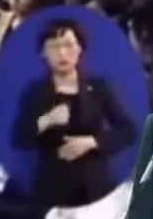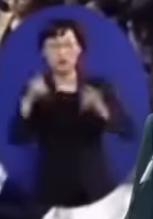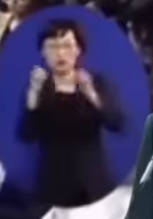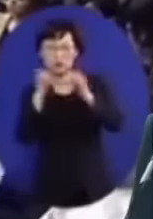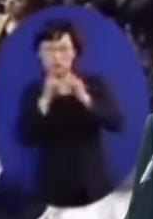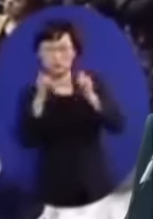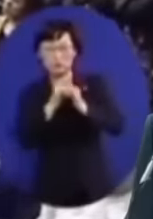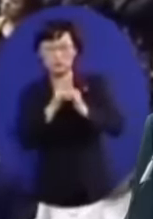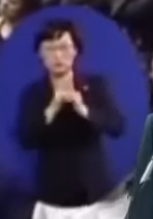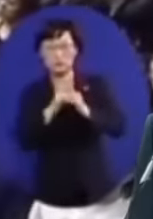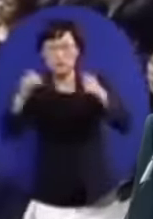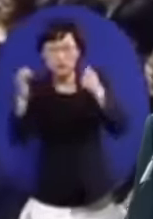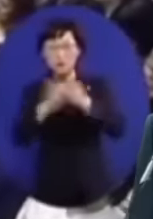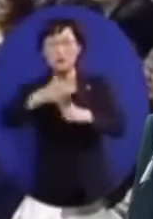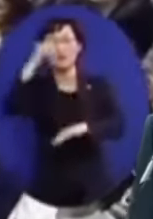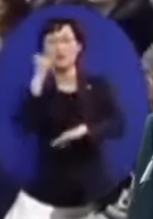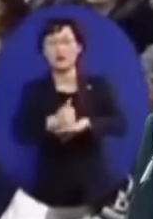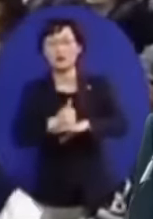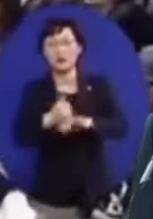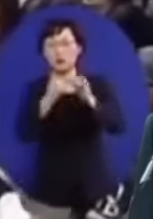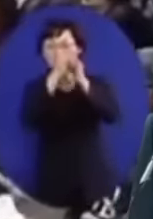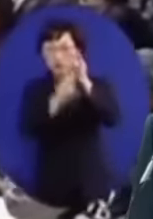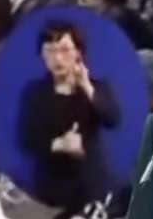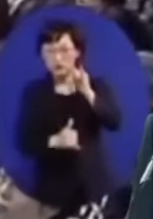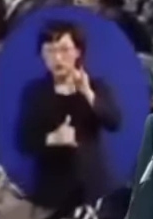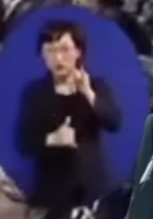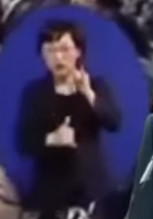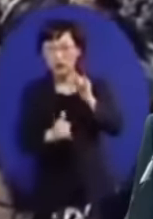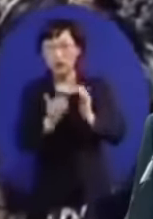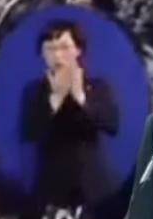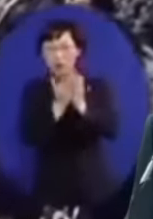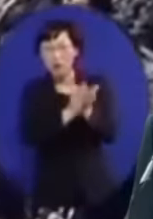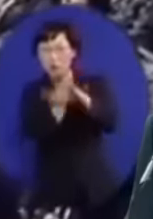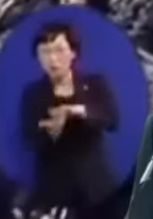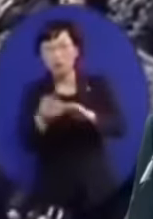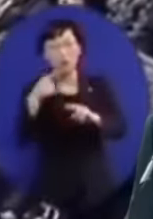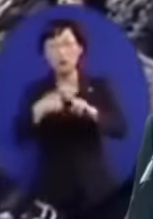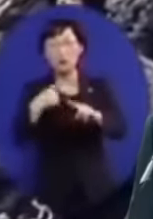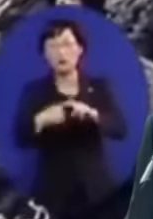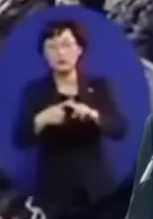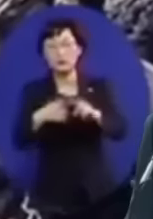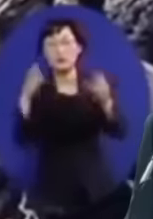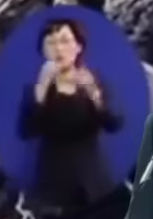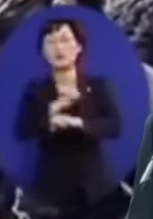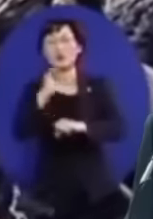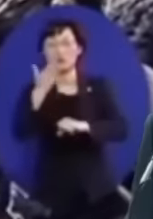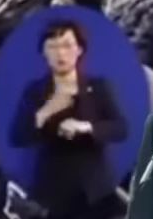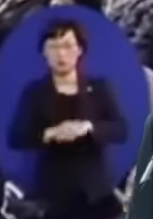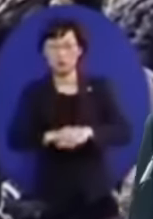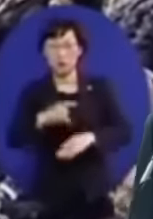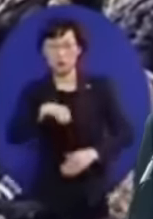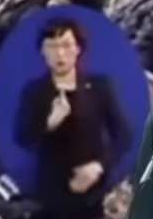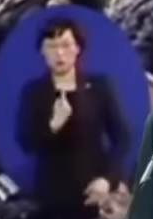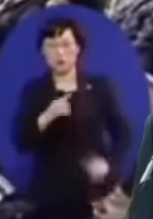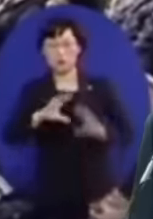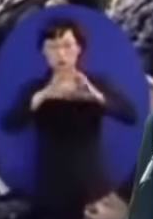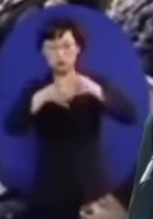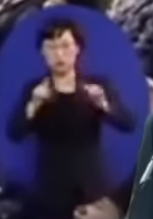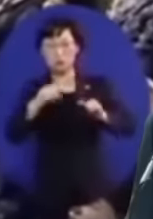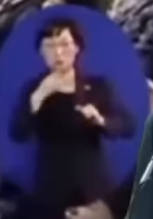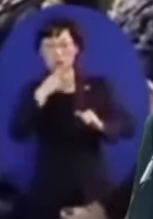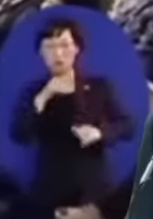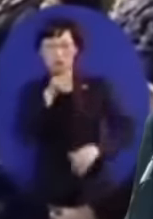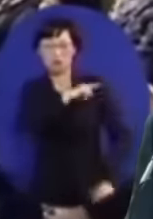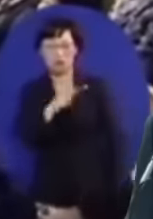결과 독일은 역사의 파도에 침몰하고 마는 것입니다. 자기 민족만이 가장 우수한